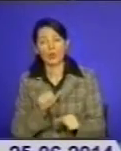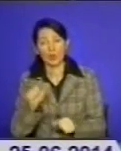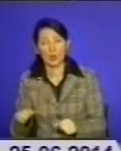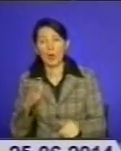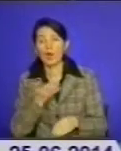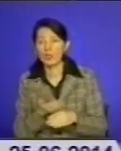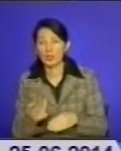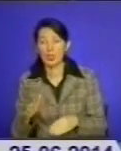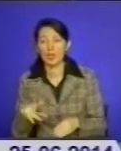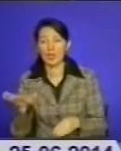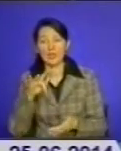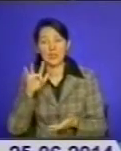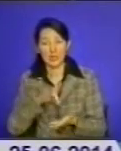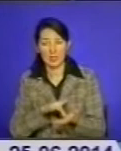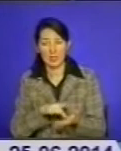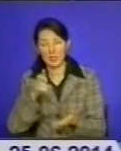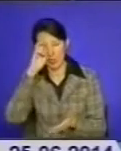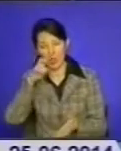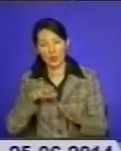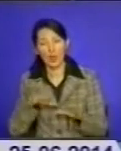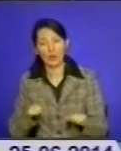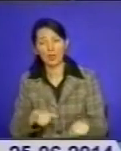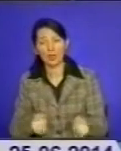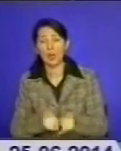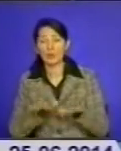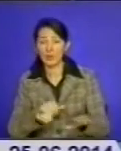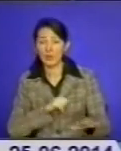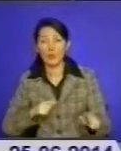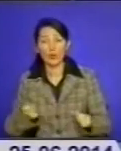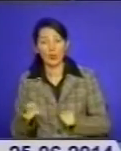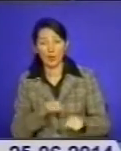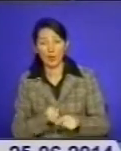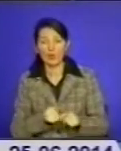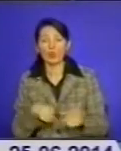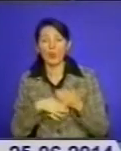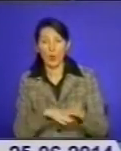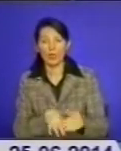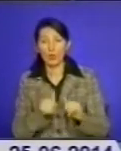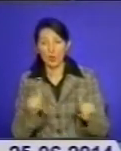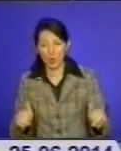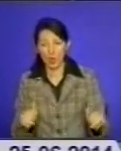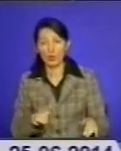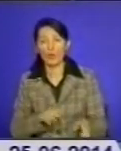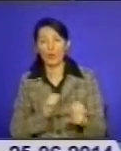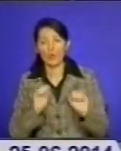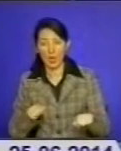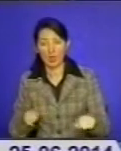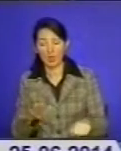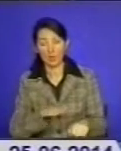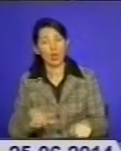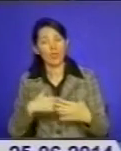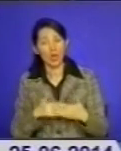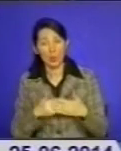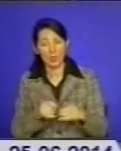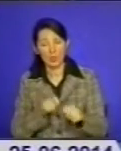державної влади та реформи місцевого самоврядування, які сприятимуть розширенню повноважень територіальних громад. Експерти вважають, що